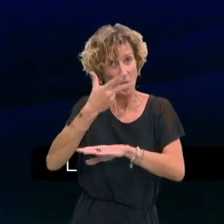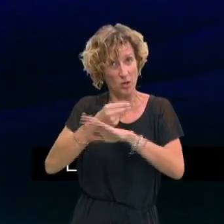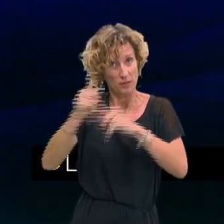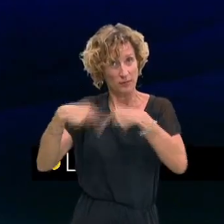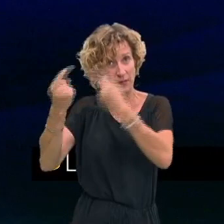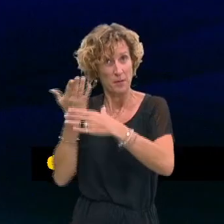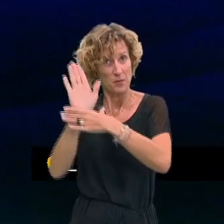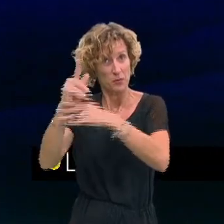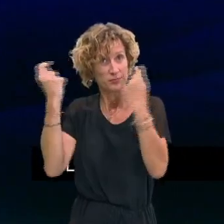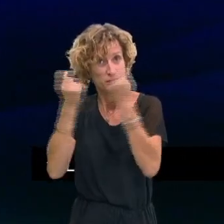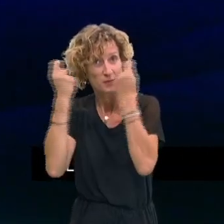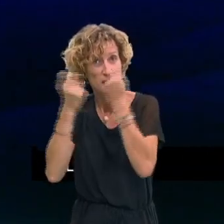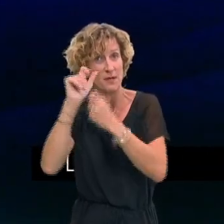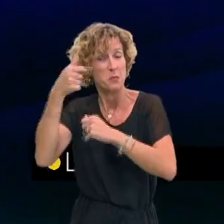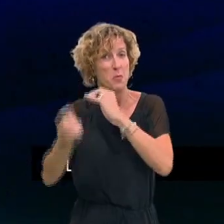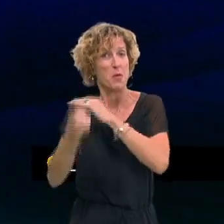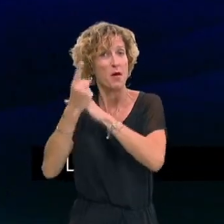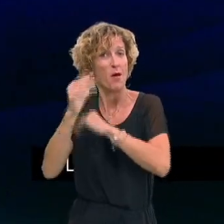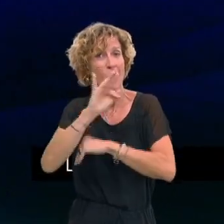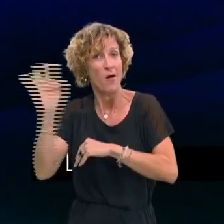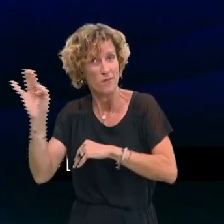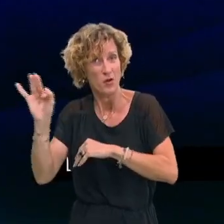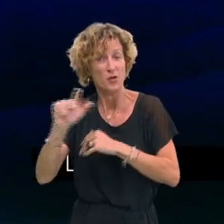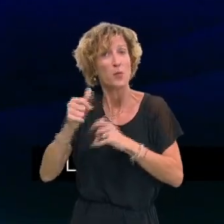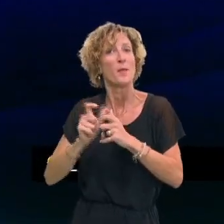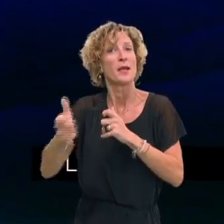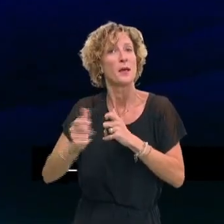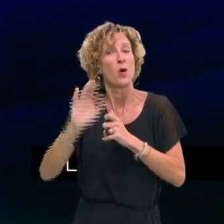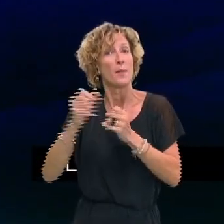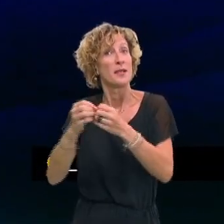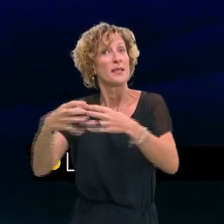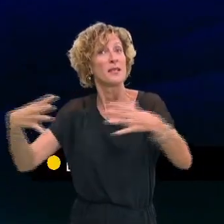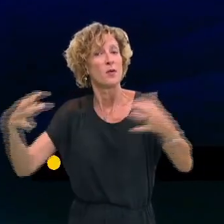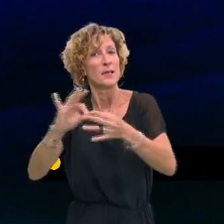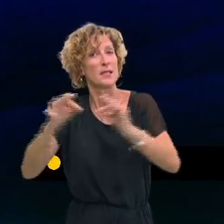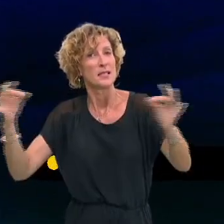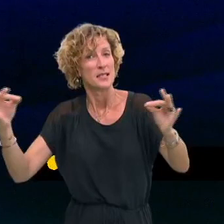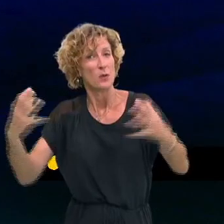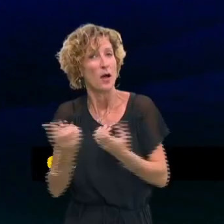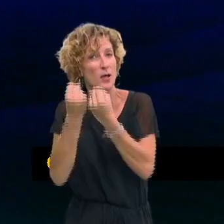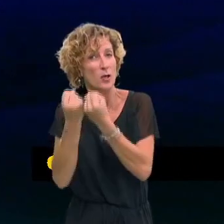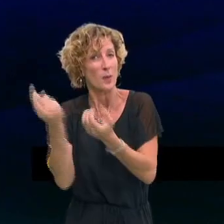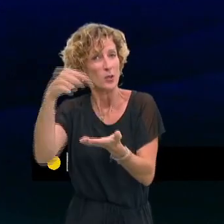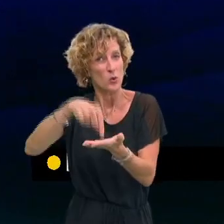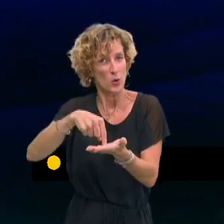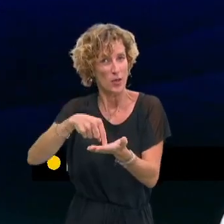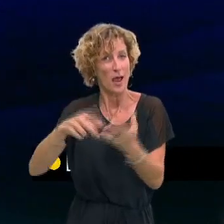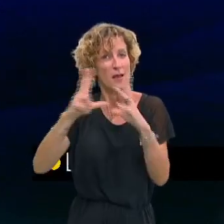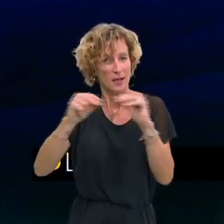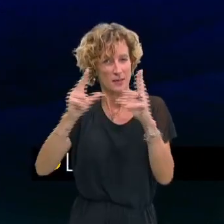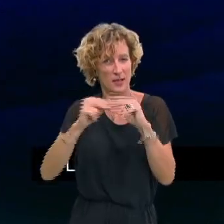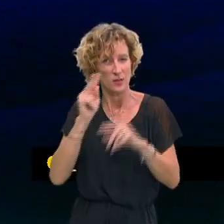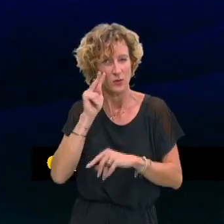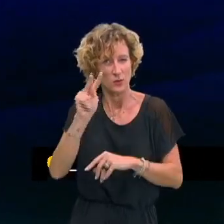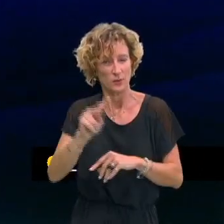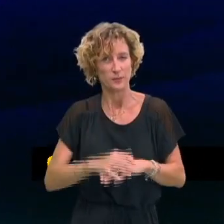tenir en France. Une première étape pour ces Réunionnaises pour développer des histoires et des compétences locales. Explication